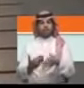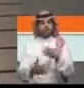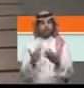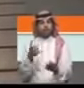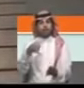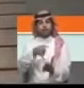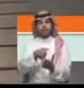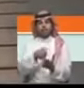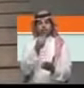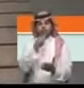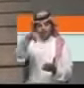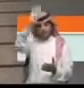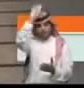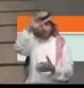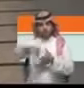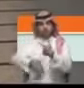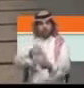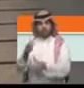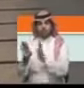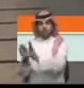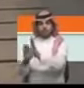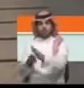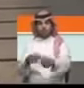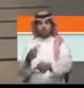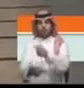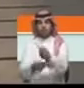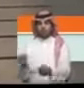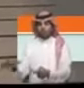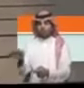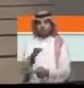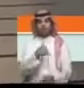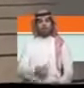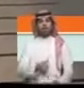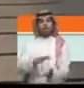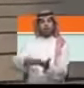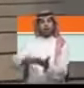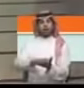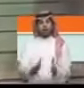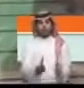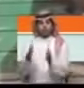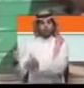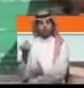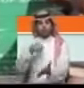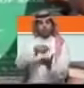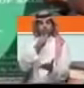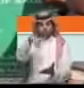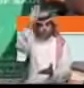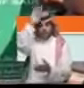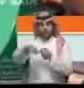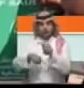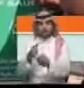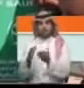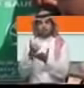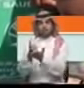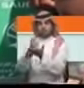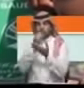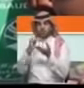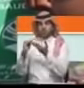والإنسانية التي يقدمها المركز لدعم الأشقاء في محافظات اليمنية. هذا فيما قام مركز الملك سلمان للإغاثة والأعمال